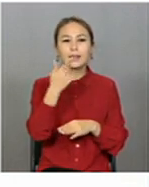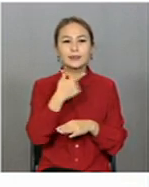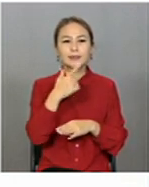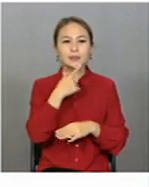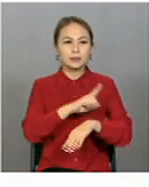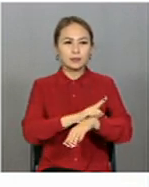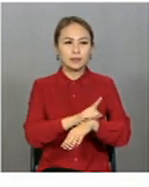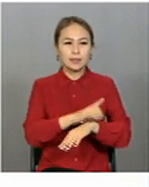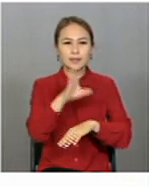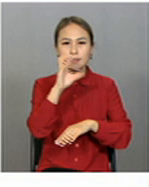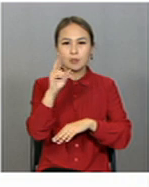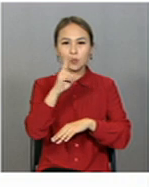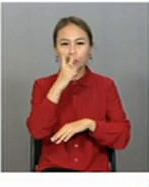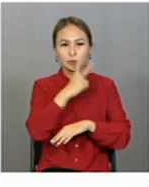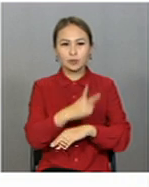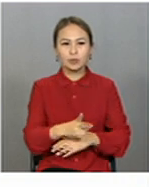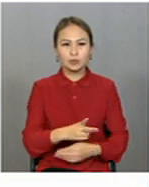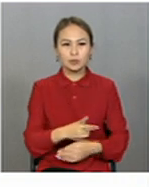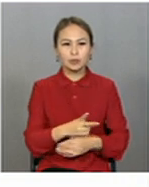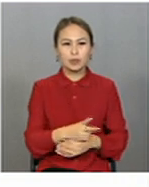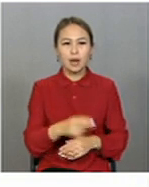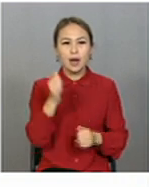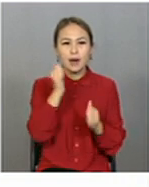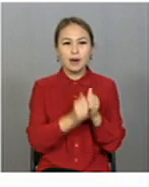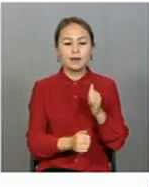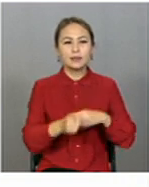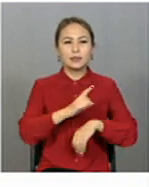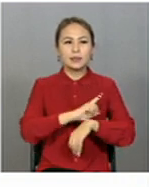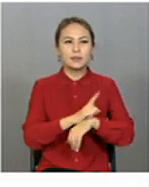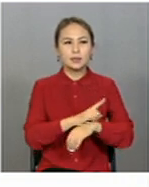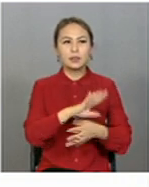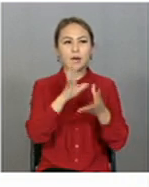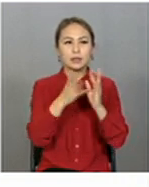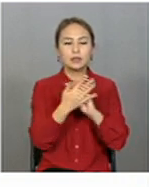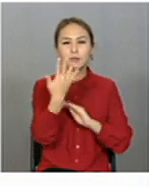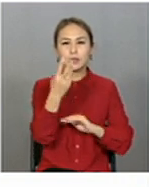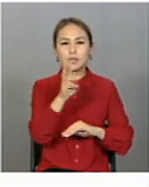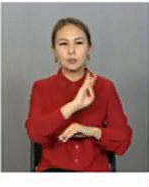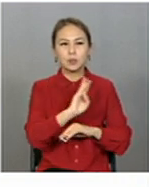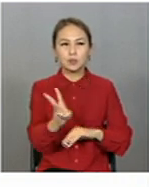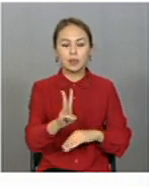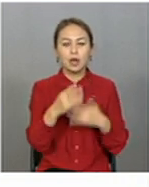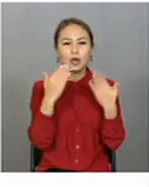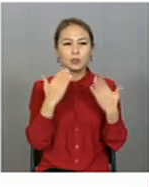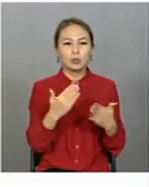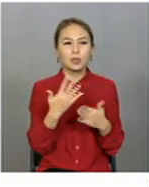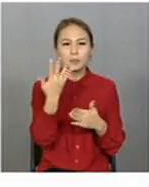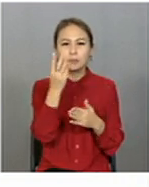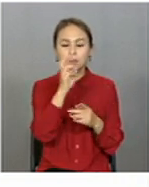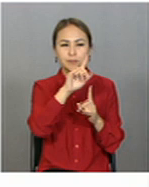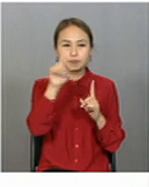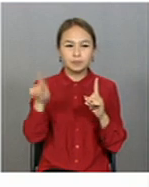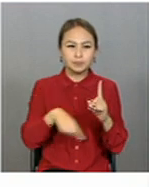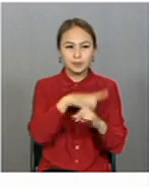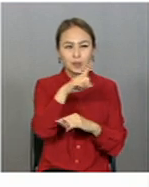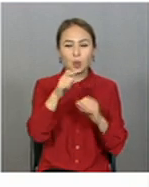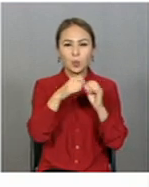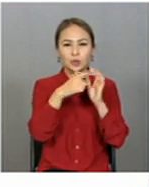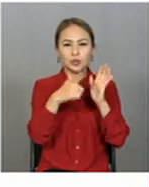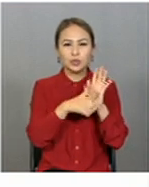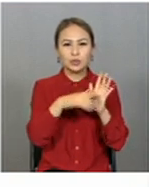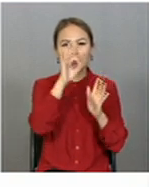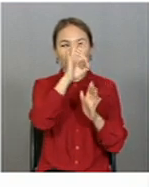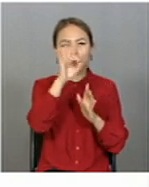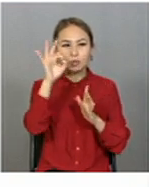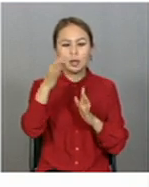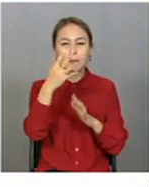секундты көрсетеді. Әр цифрдің арасы 5 минут. Мұнда сағат тілі 17-де тұр.